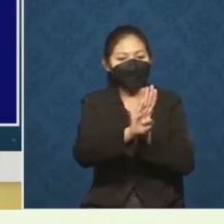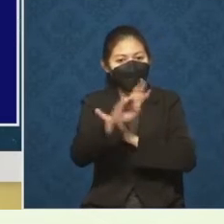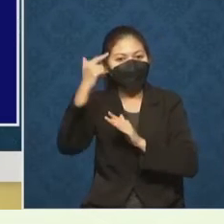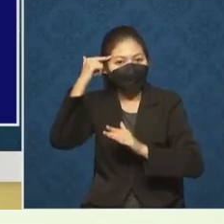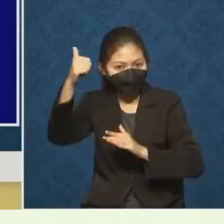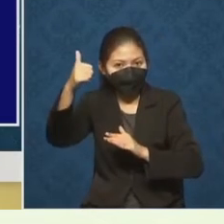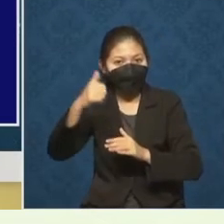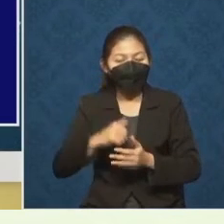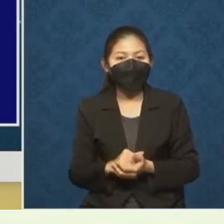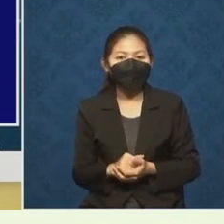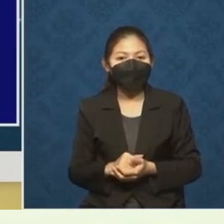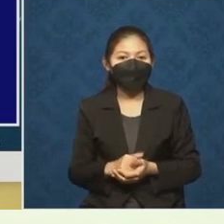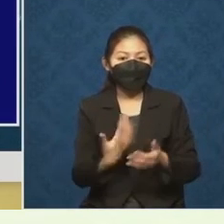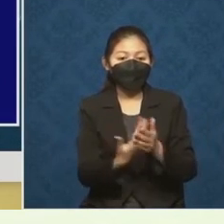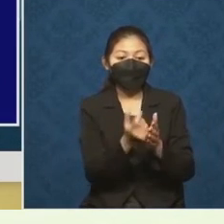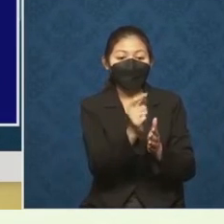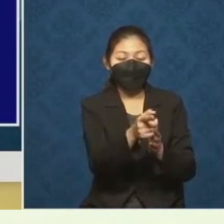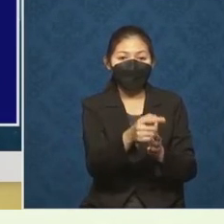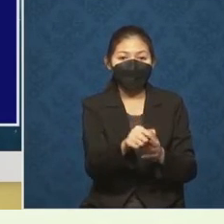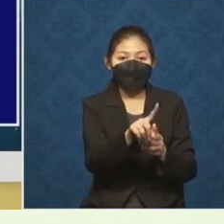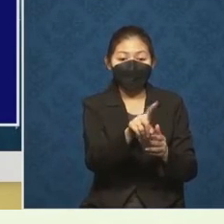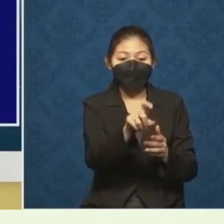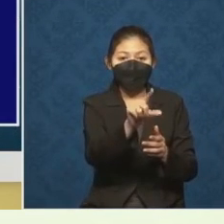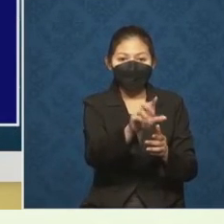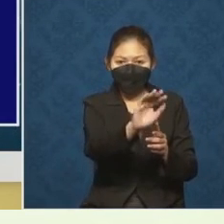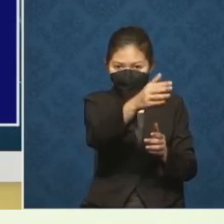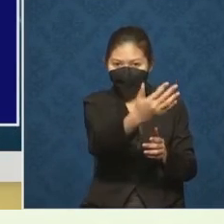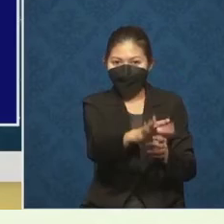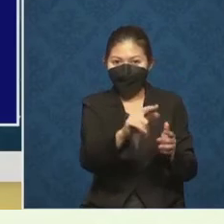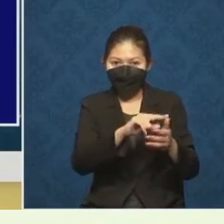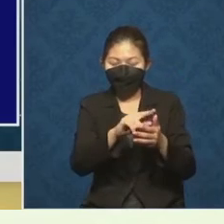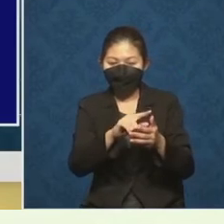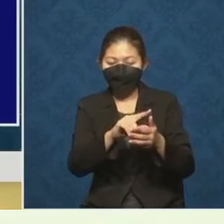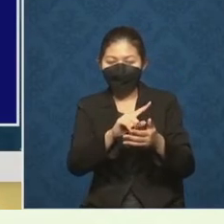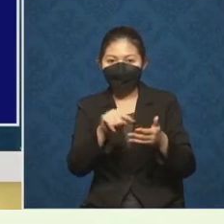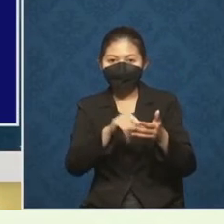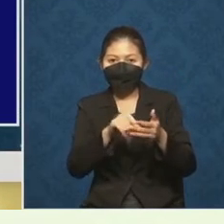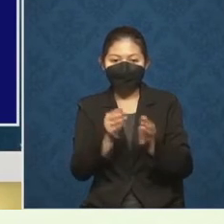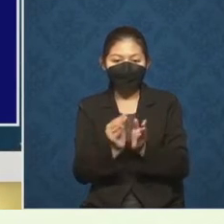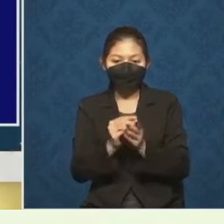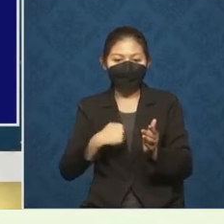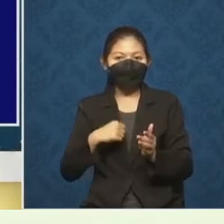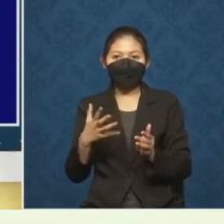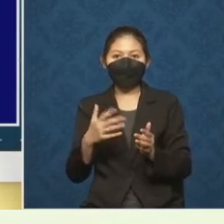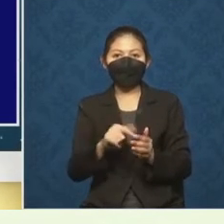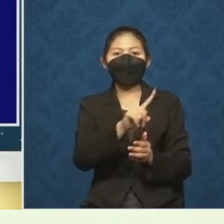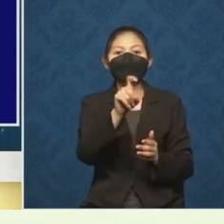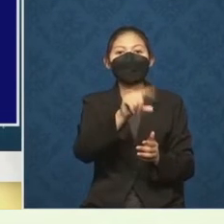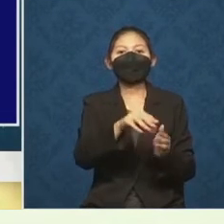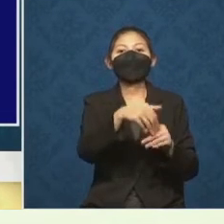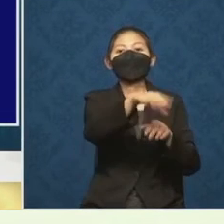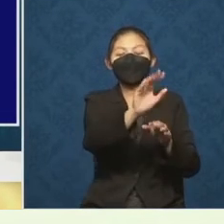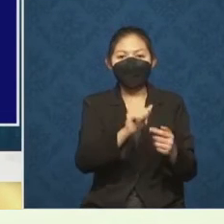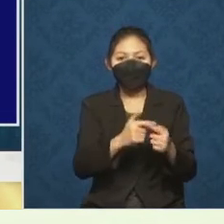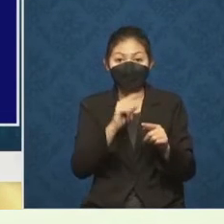จะจ่าย300ก็เอาไปแค่120ก่อนถ้าเลือกไม่ได้นะครับก็เสียแค่120นะครับแต่ถ้าเ